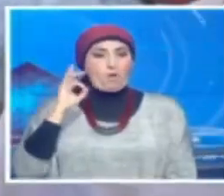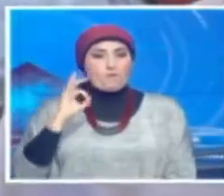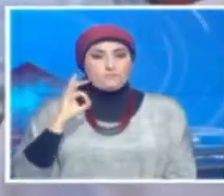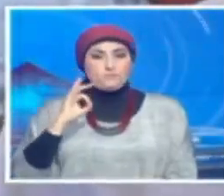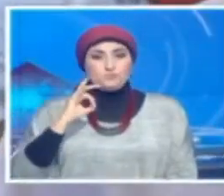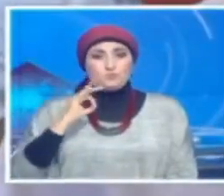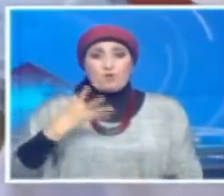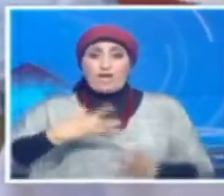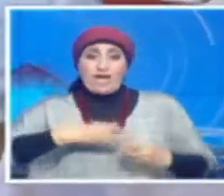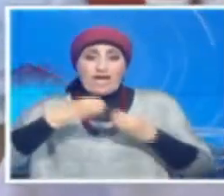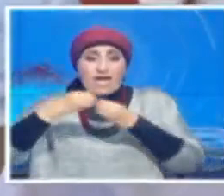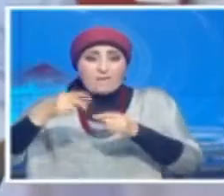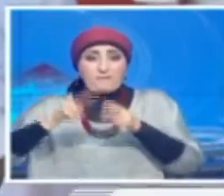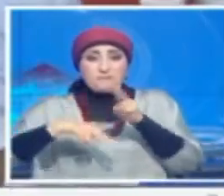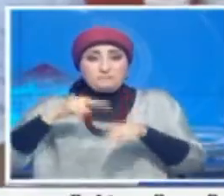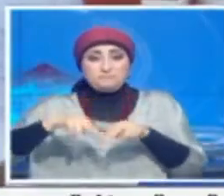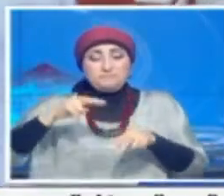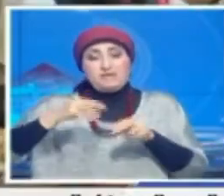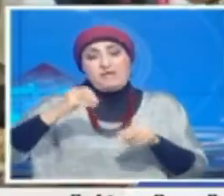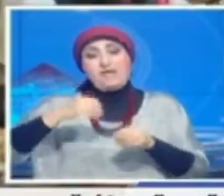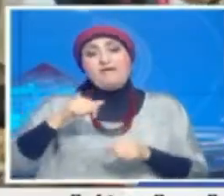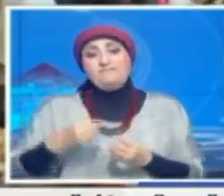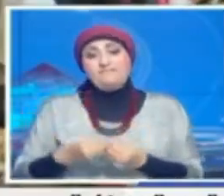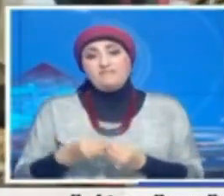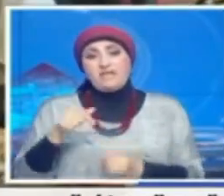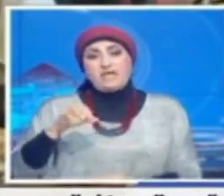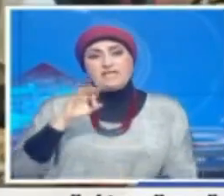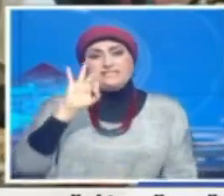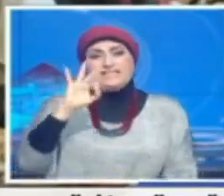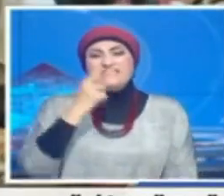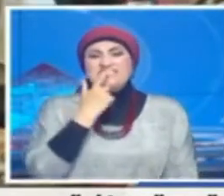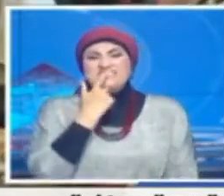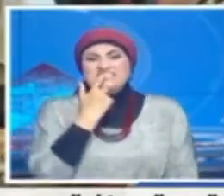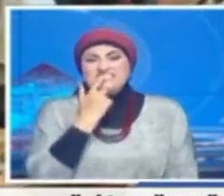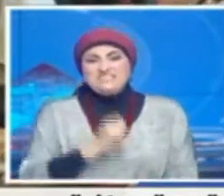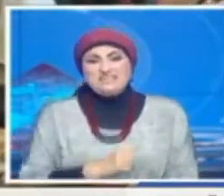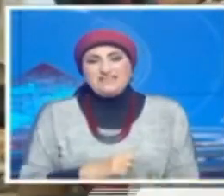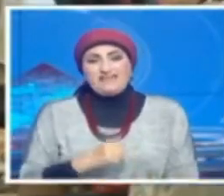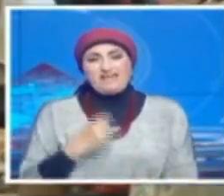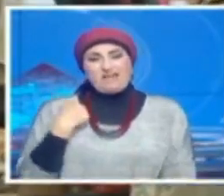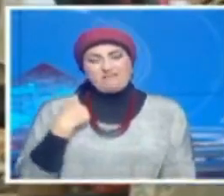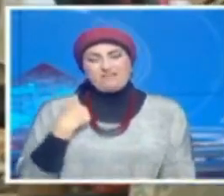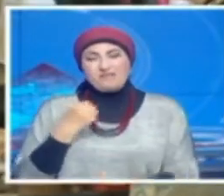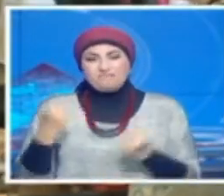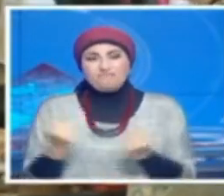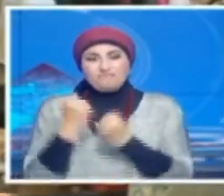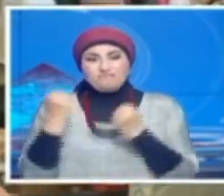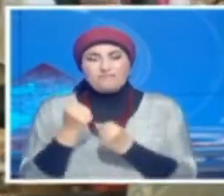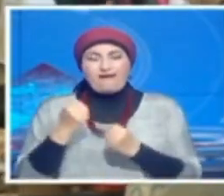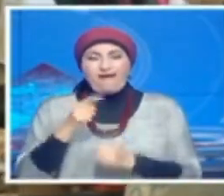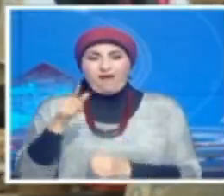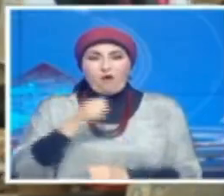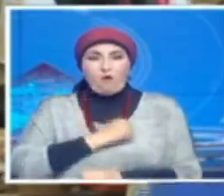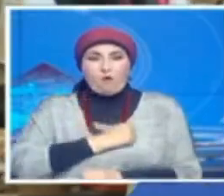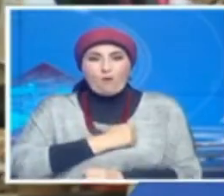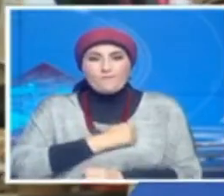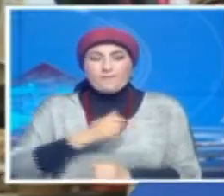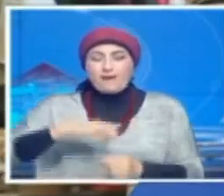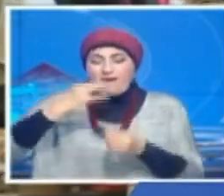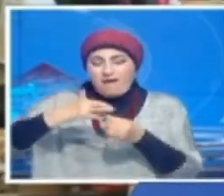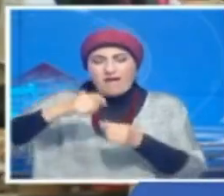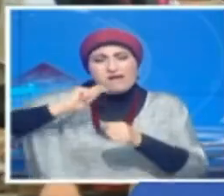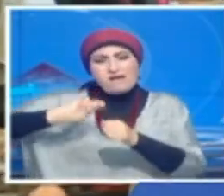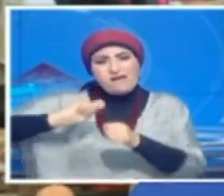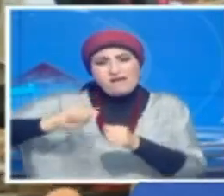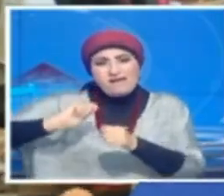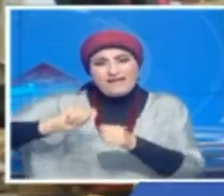بياخدوه كدعاية للإنتاج المصري. من حوالي 3-4 سنين كده بدأت نهضة شوية في الحرف، لأن المعارض دي انتشرت وبدأوا